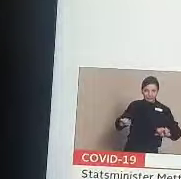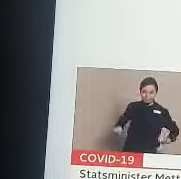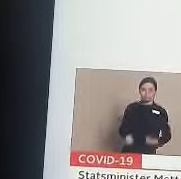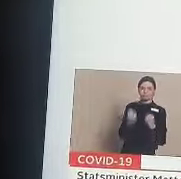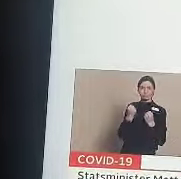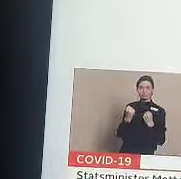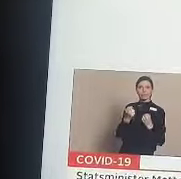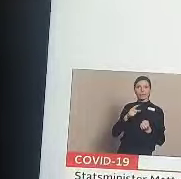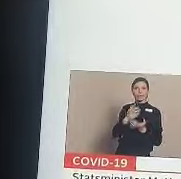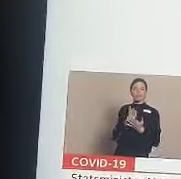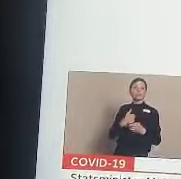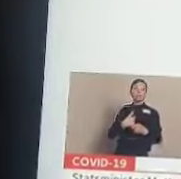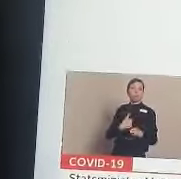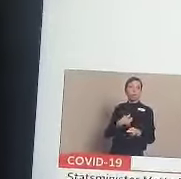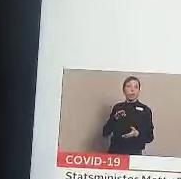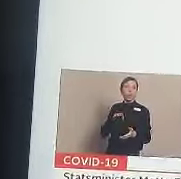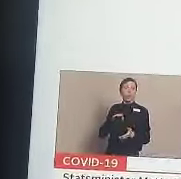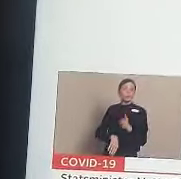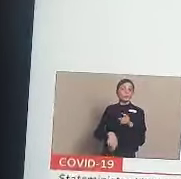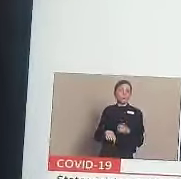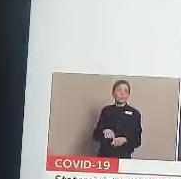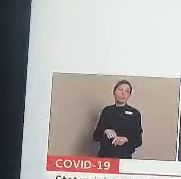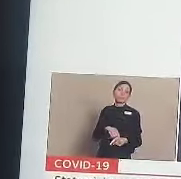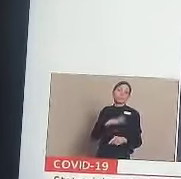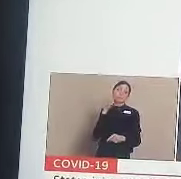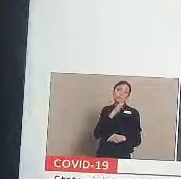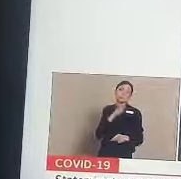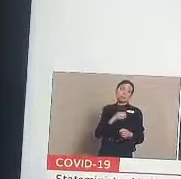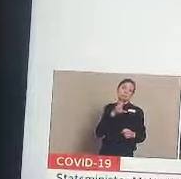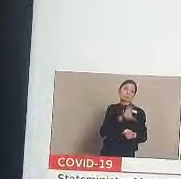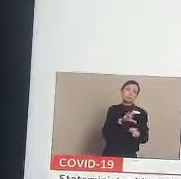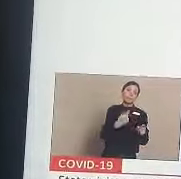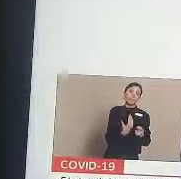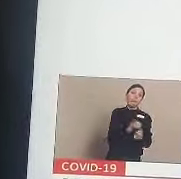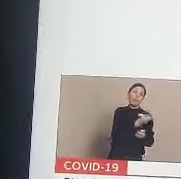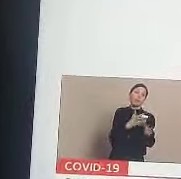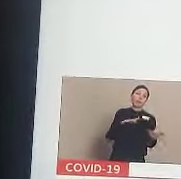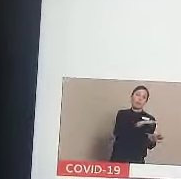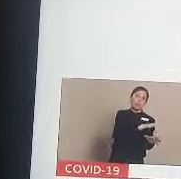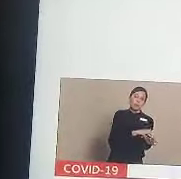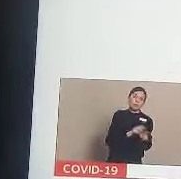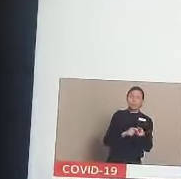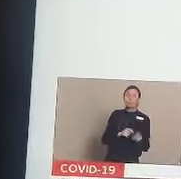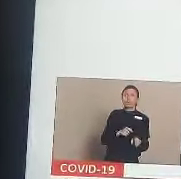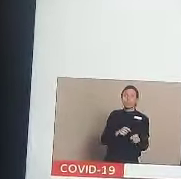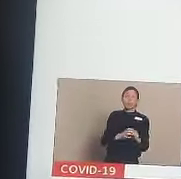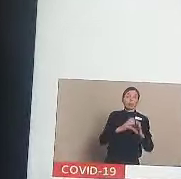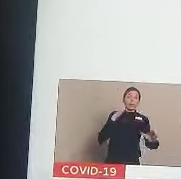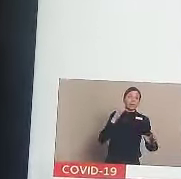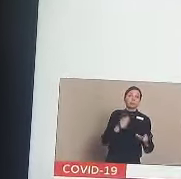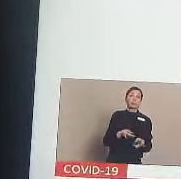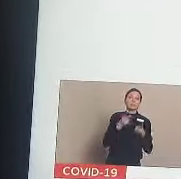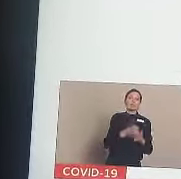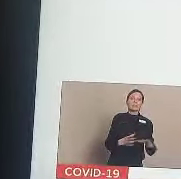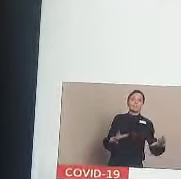الإرشادات للمواطنين على أن تكون المسافات فيما بين المواطنون فيما بينهم